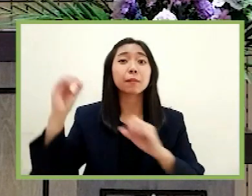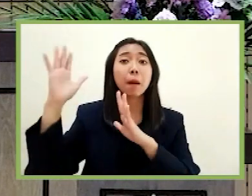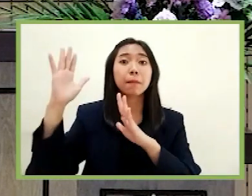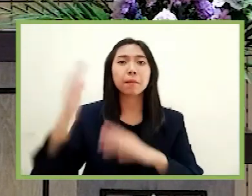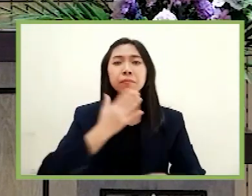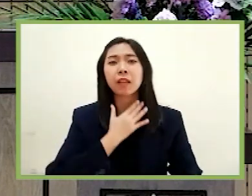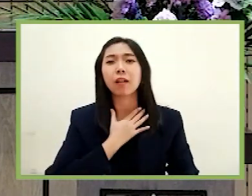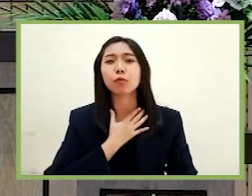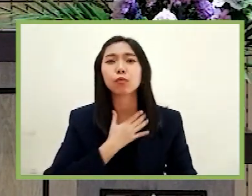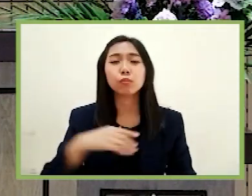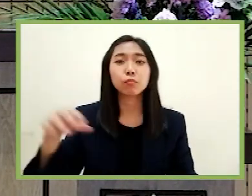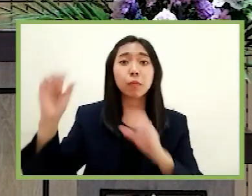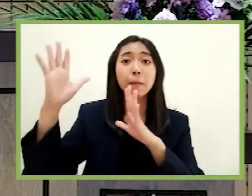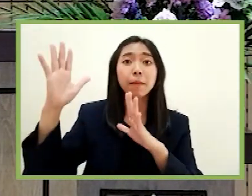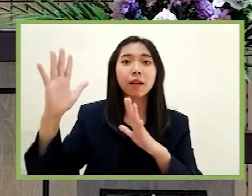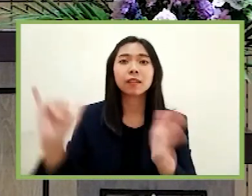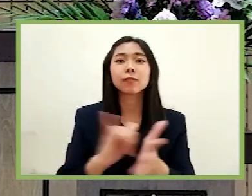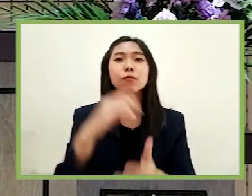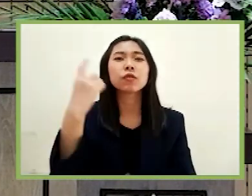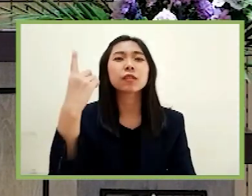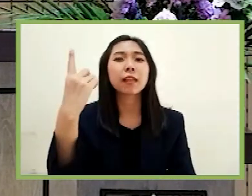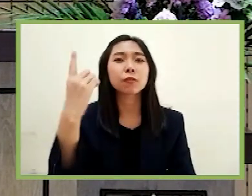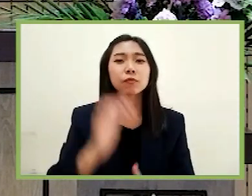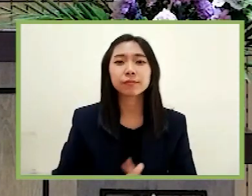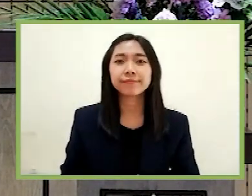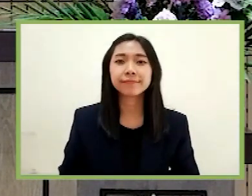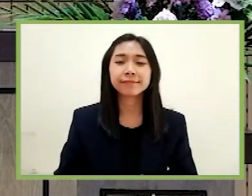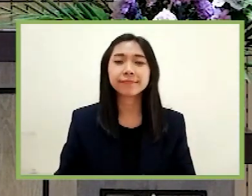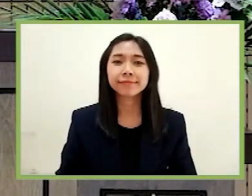aku dan Bapa adalah satu